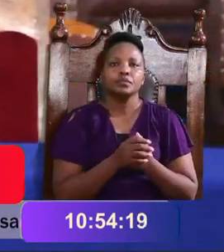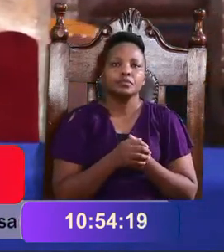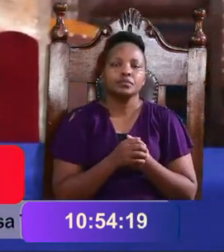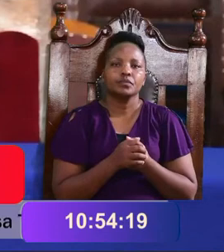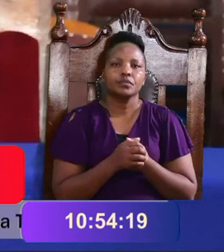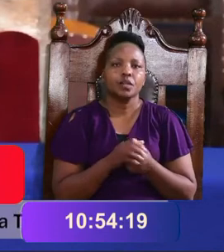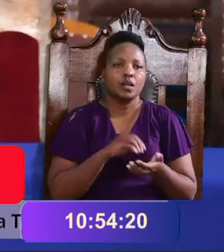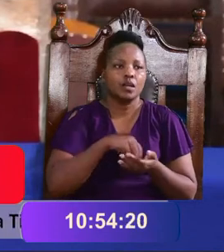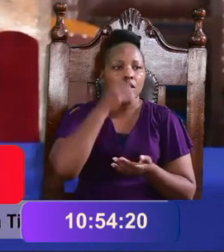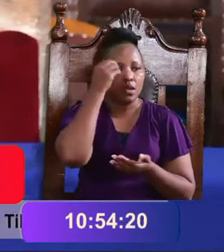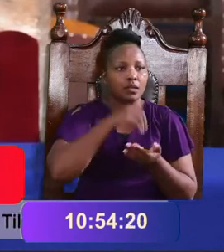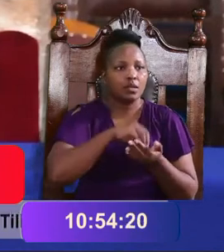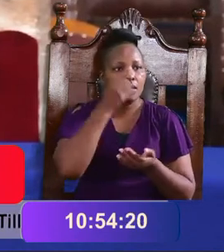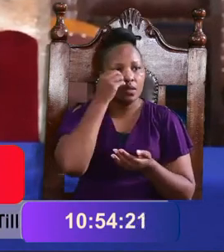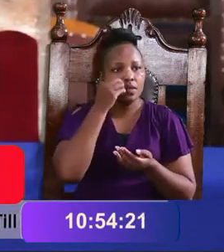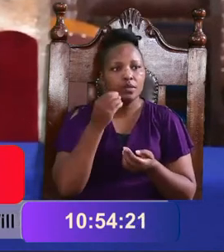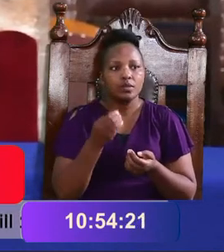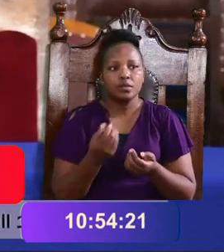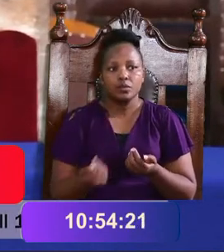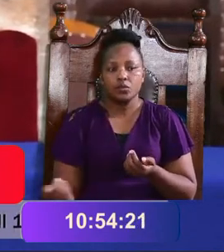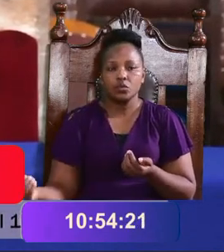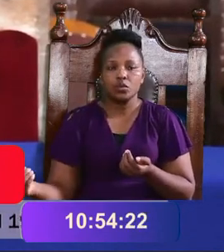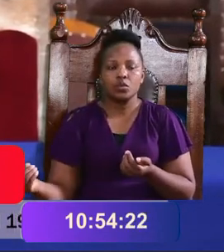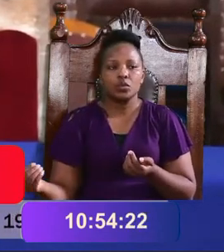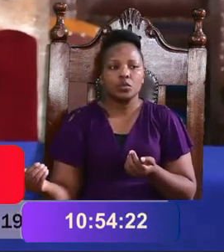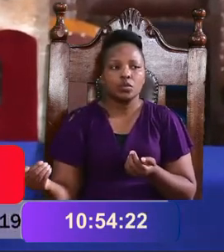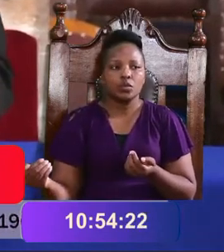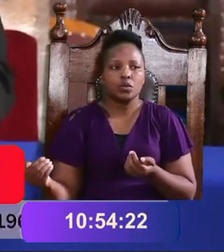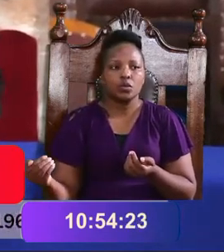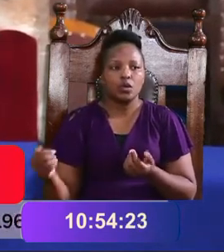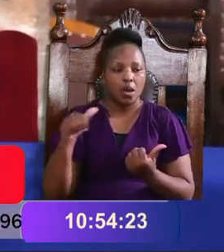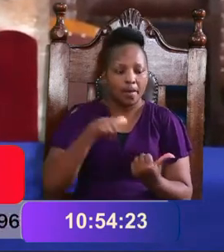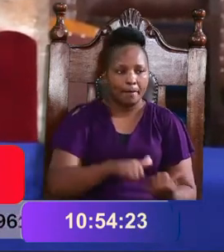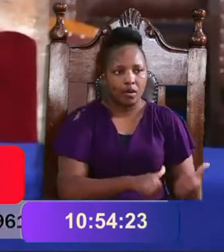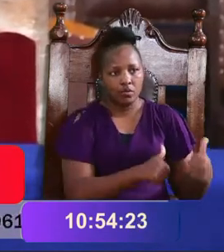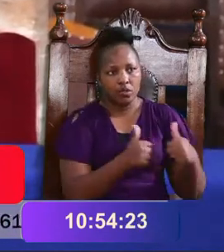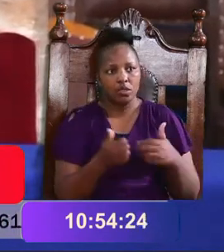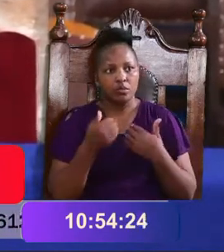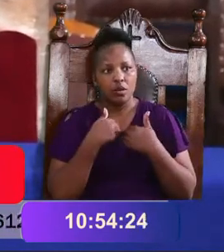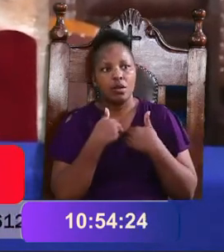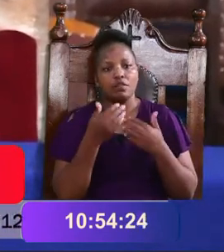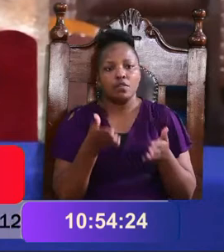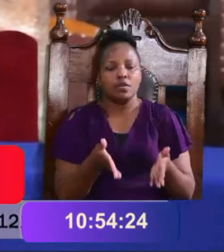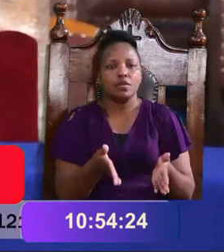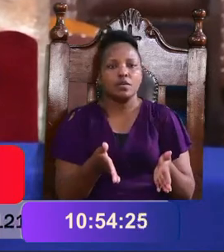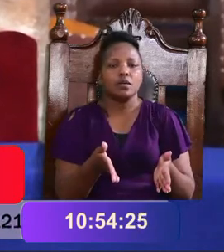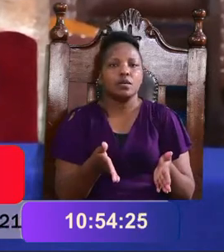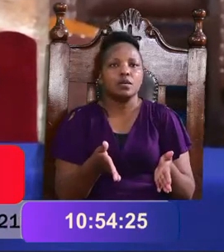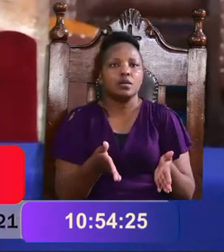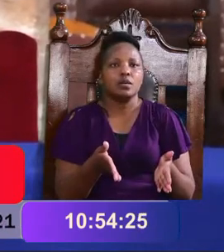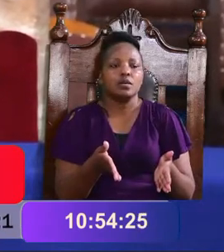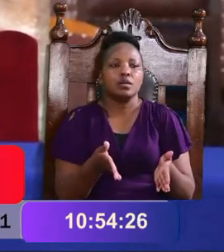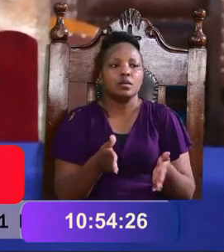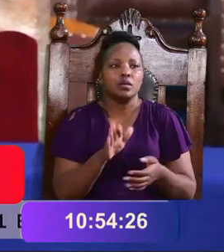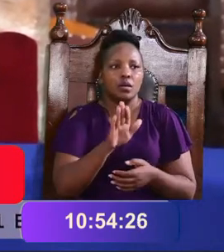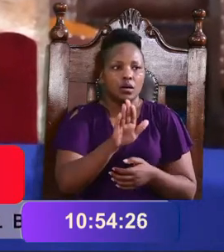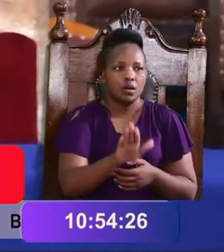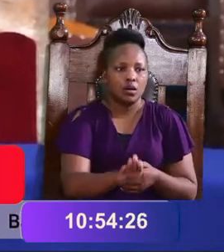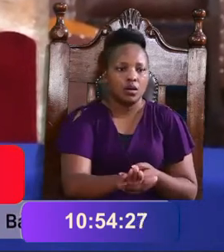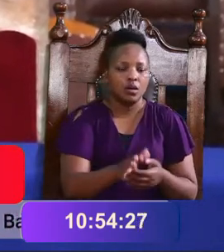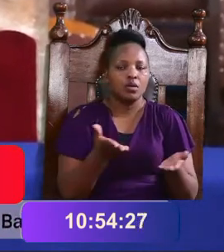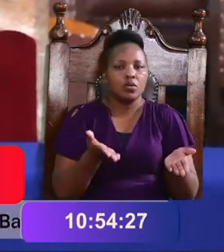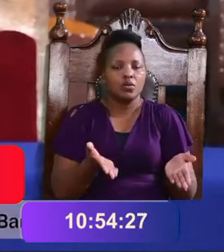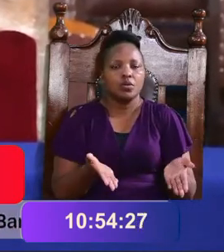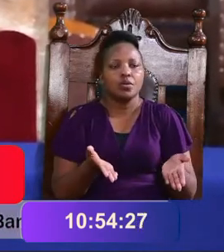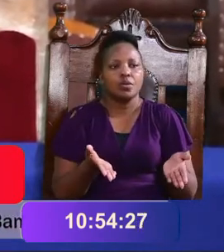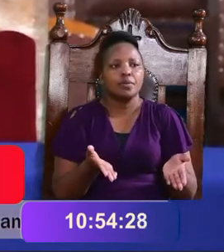regular catechism classes, kutakuwa na ibada ya ubatizo, pia kuwekelea watu mikono na kazi